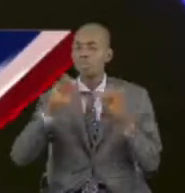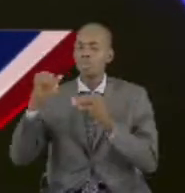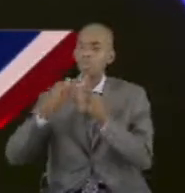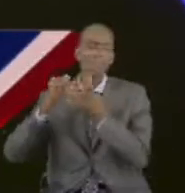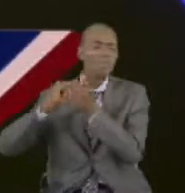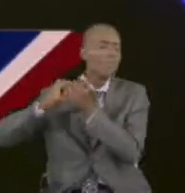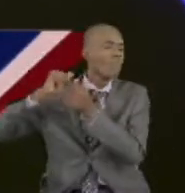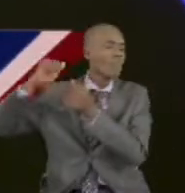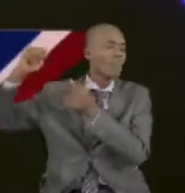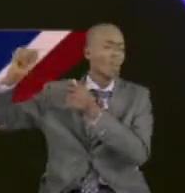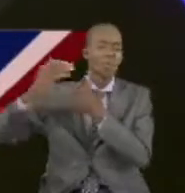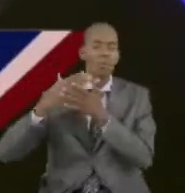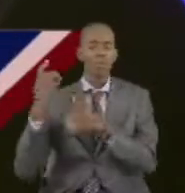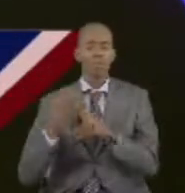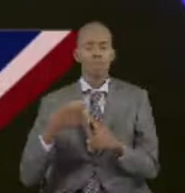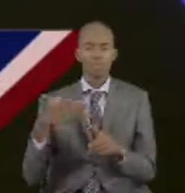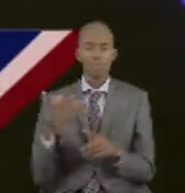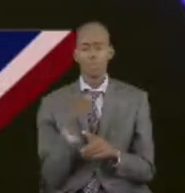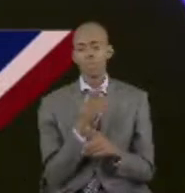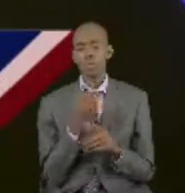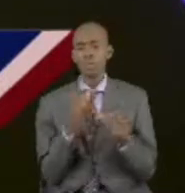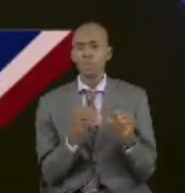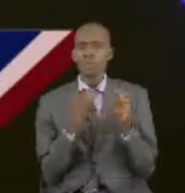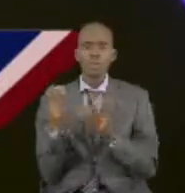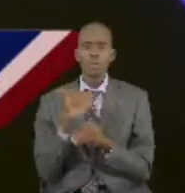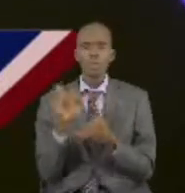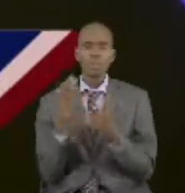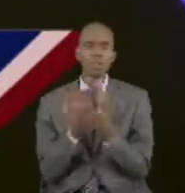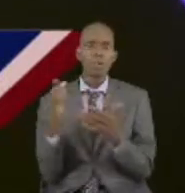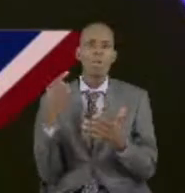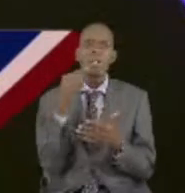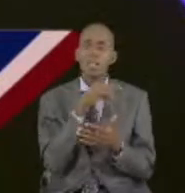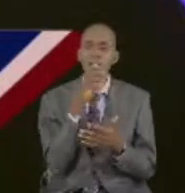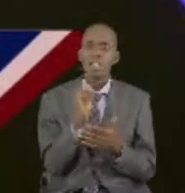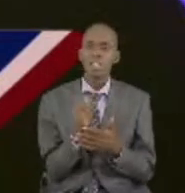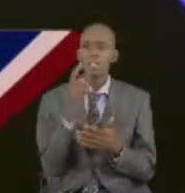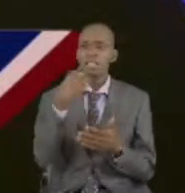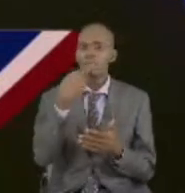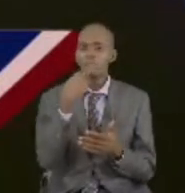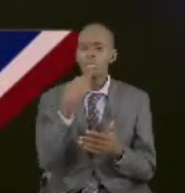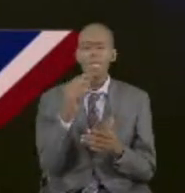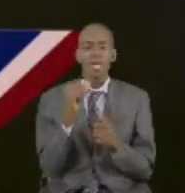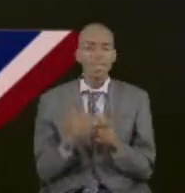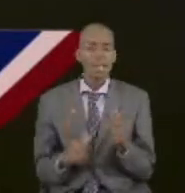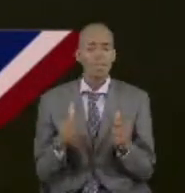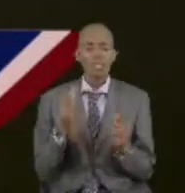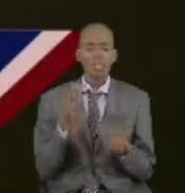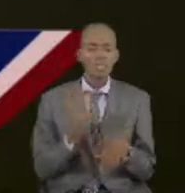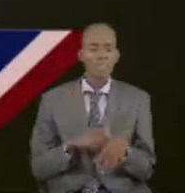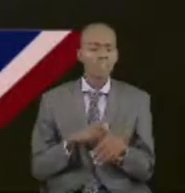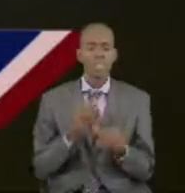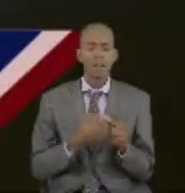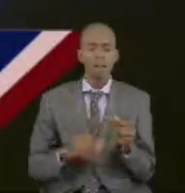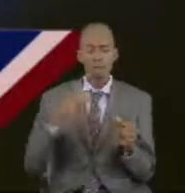vous comme lester est loin de lui comme les cellules de l'ouest renoncer au mensonge et que chacun de vous parle